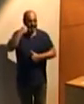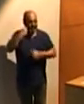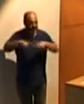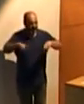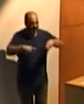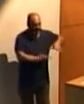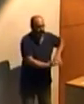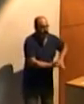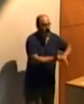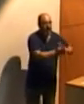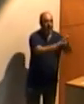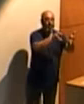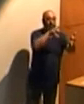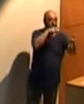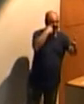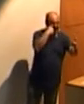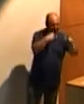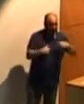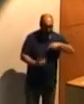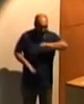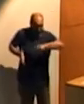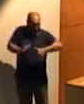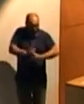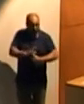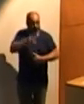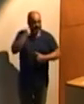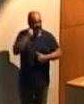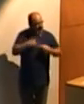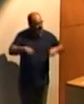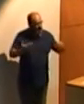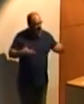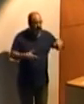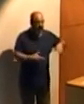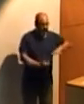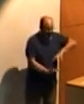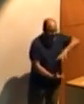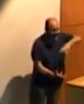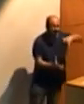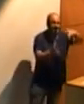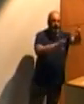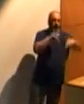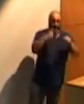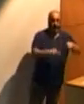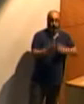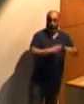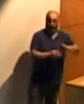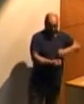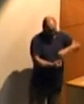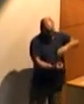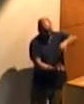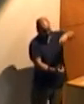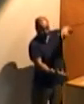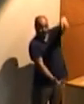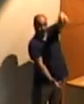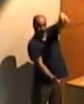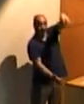je ne comprendrais pas nécessairement l'hominisation la la biologie ce qui porte lui même est ce qui fait l'humain